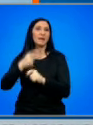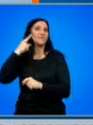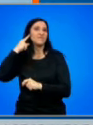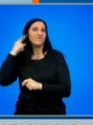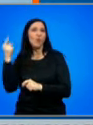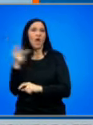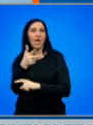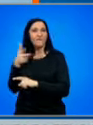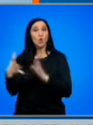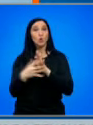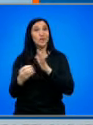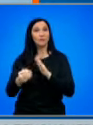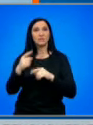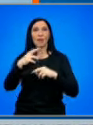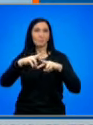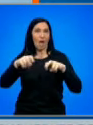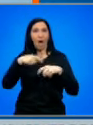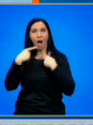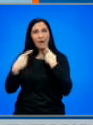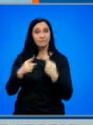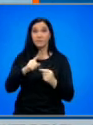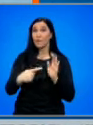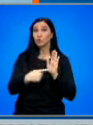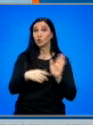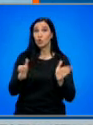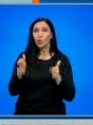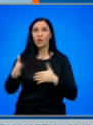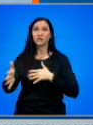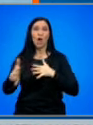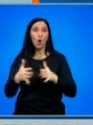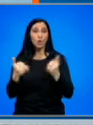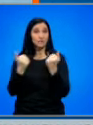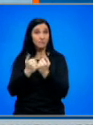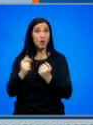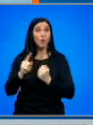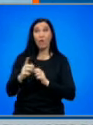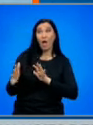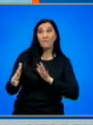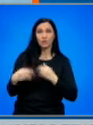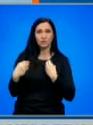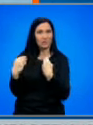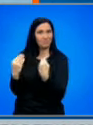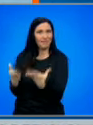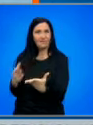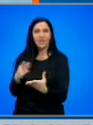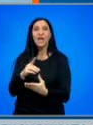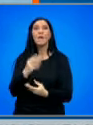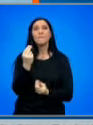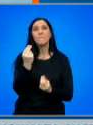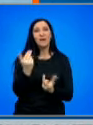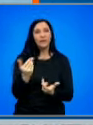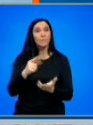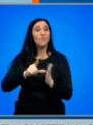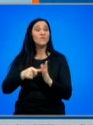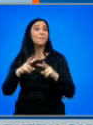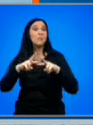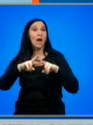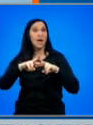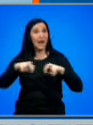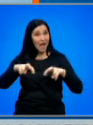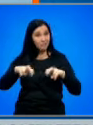на разпита. Не е посочил конкретика нито за хора, нито за места, на които евентуално са предавани въпросните пари. По време на